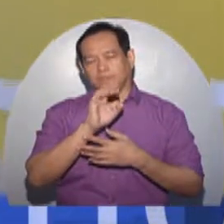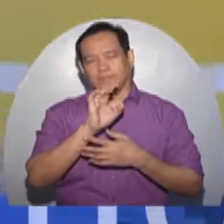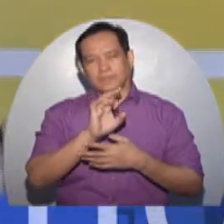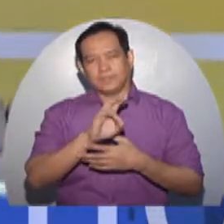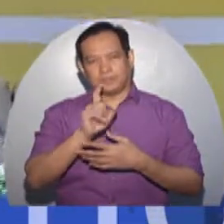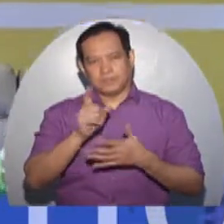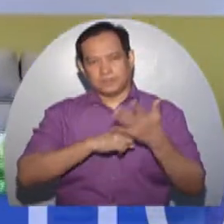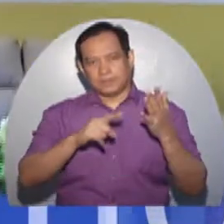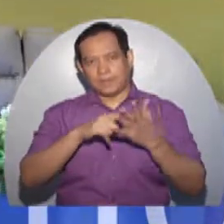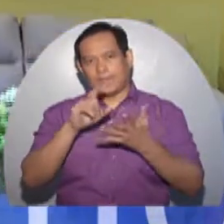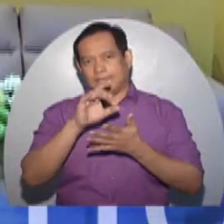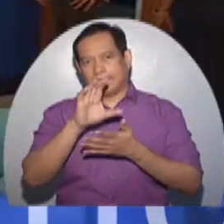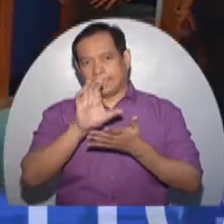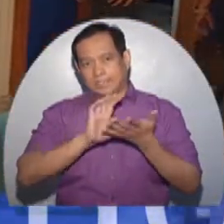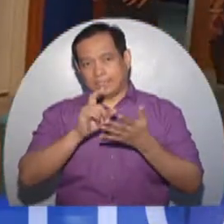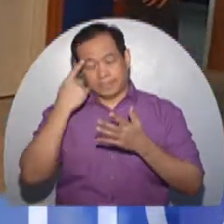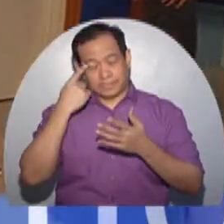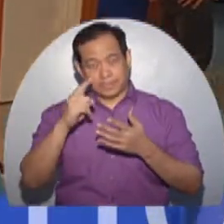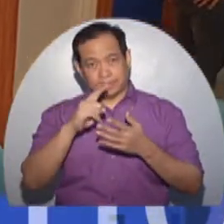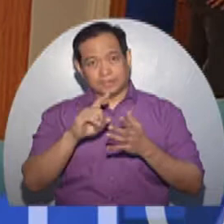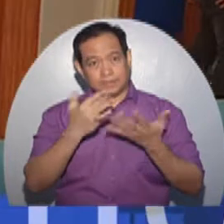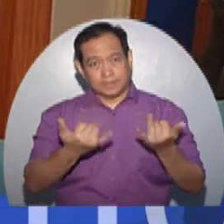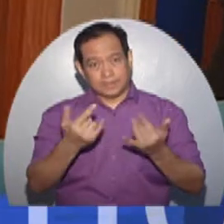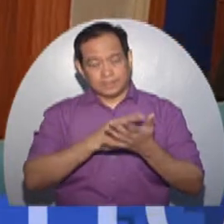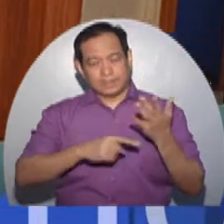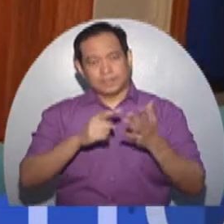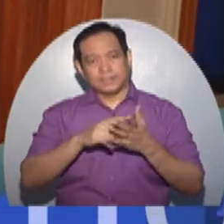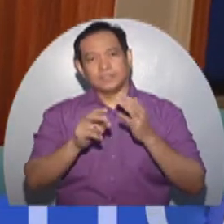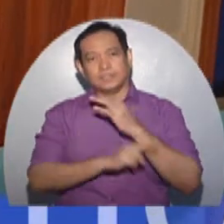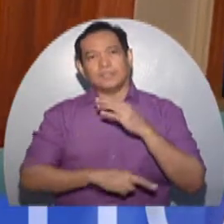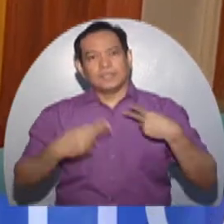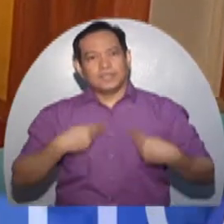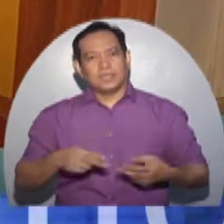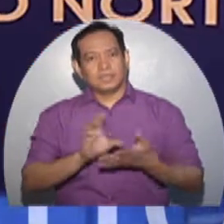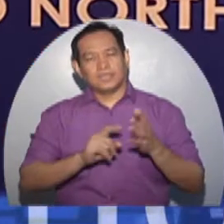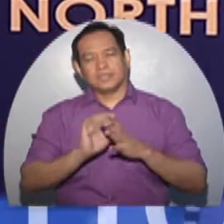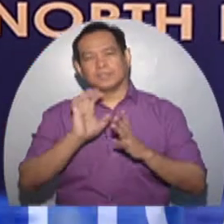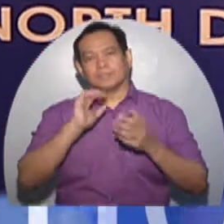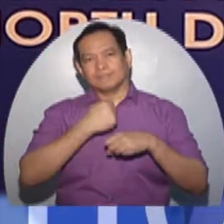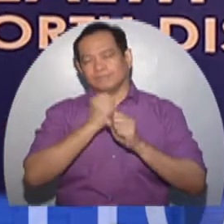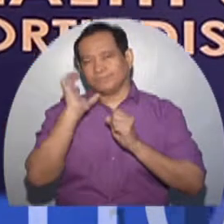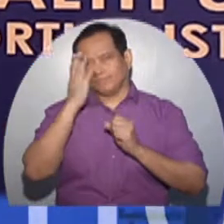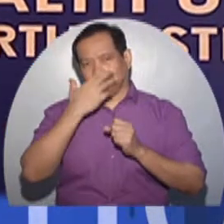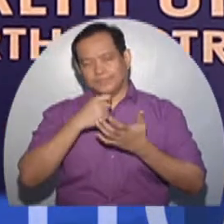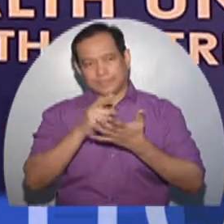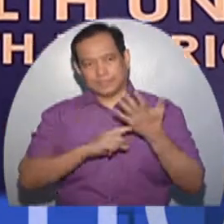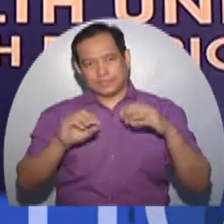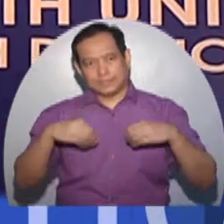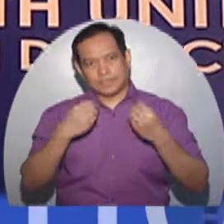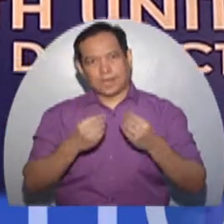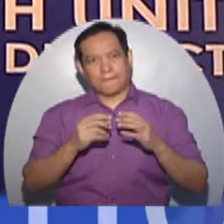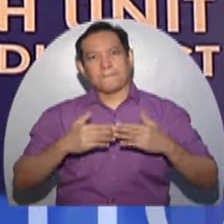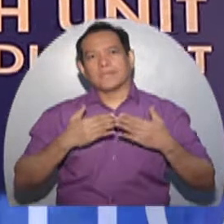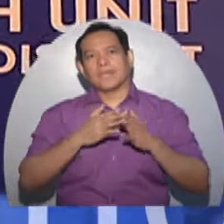147 wellness center sa kasalukuyan. Ang rural health unit na ito ay mas pinaganda at mas pinalawig ang serbisyo